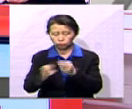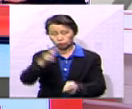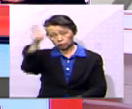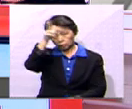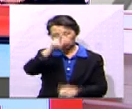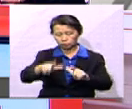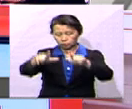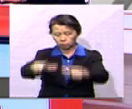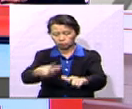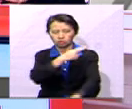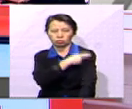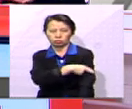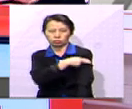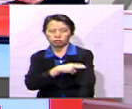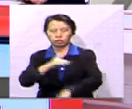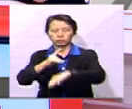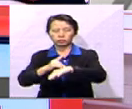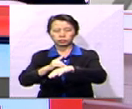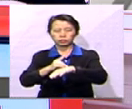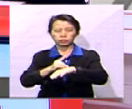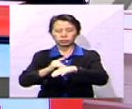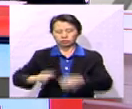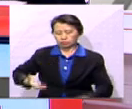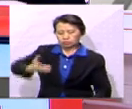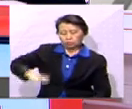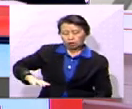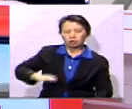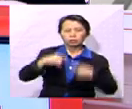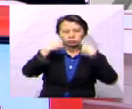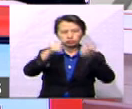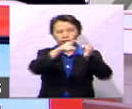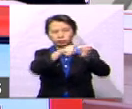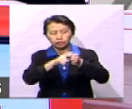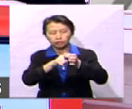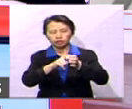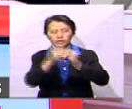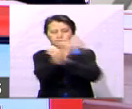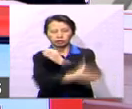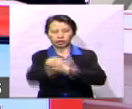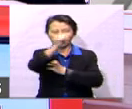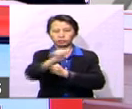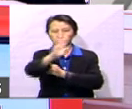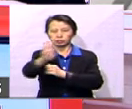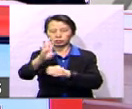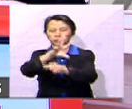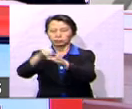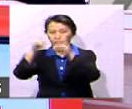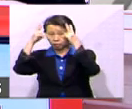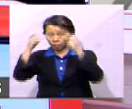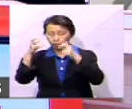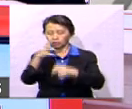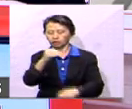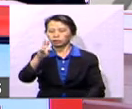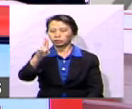Kerajaan menempatkan Hospital Medan di Cox's Bazar, Bangladesh berjaya menarik minat negara Asia Barat termasuk Arab Saudi dan Emiriah